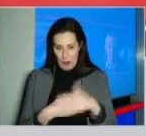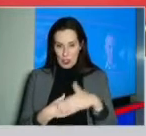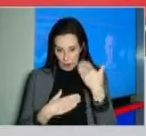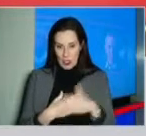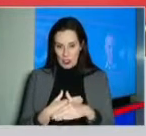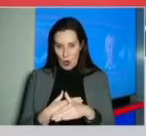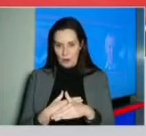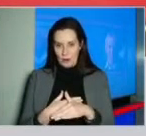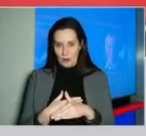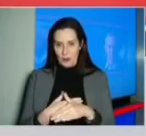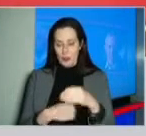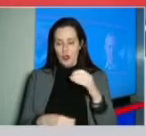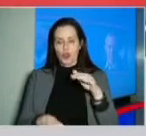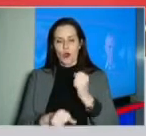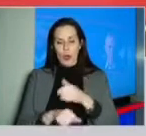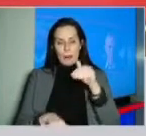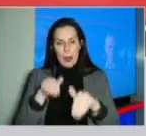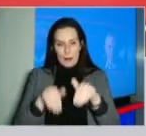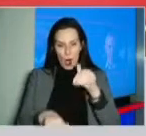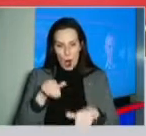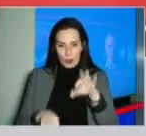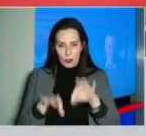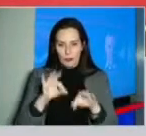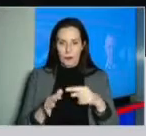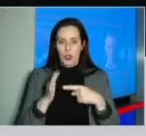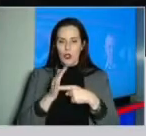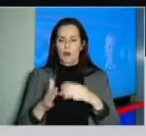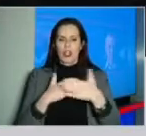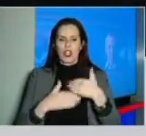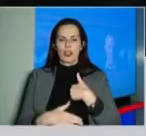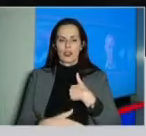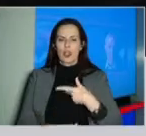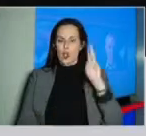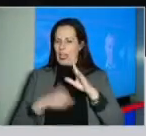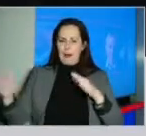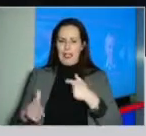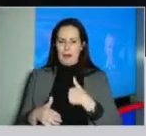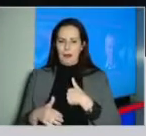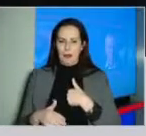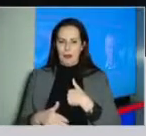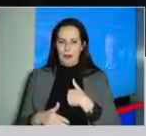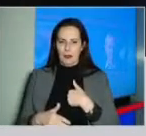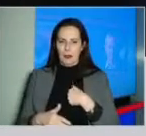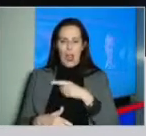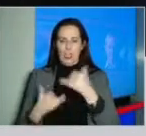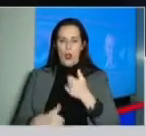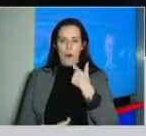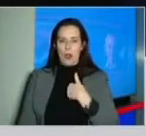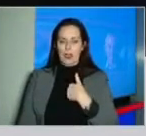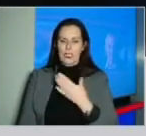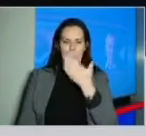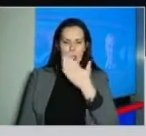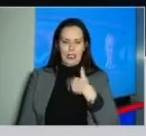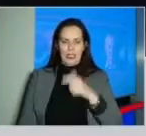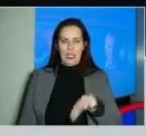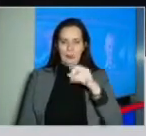שבסוף הולכים לקלפי, אני אתן לך דוגמת את אשתי, היא יותר ימנית ממני, הרבה. אז היום היא אמרה לי איזה בס, אני